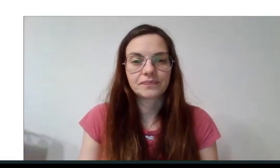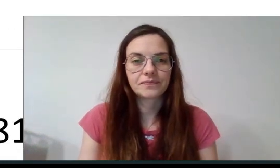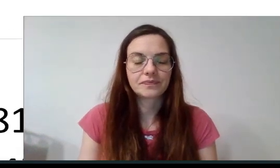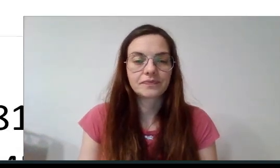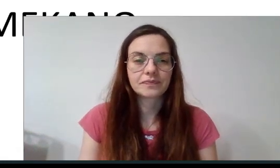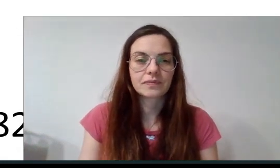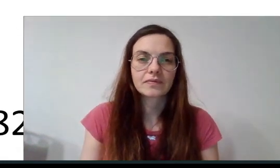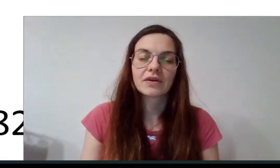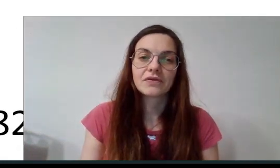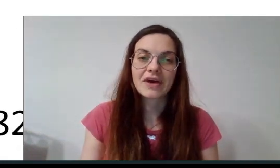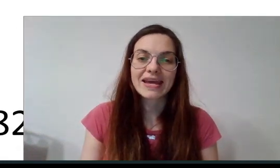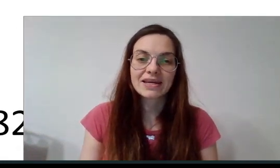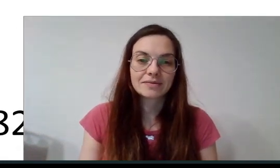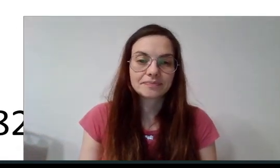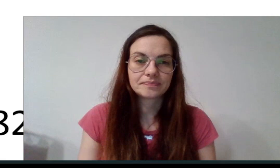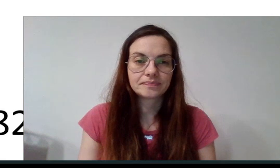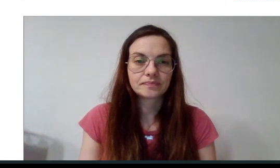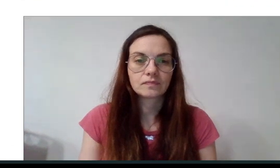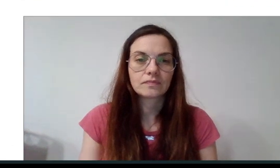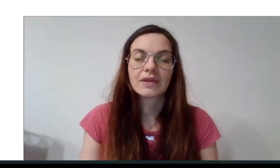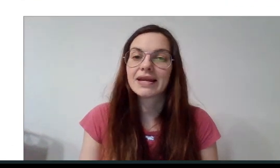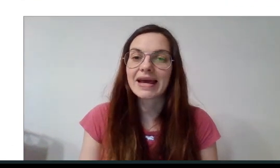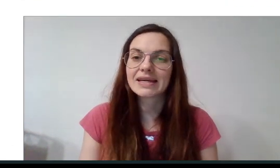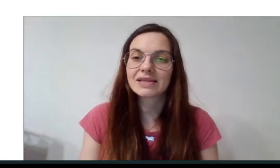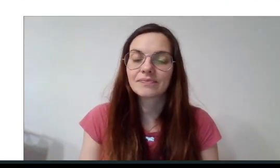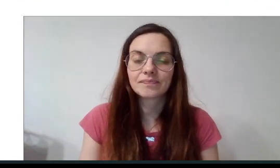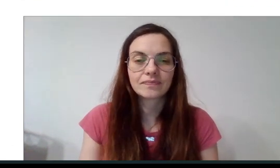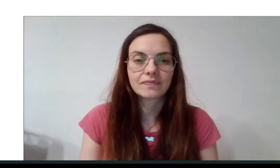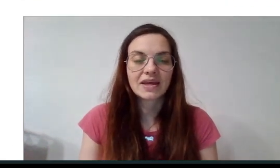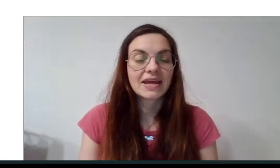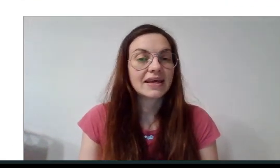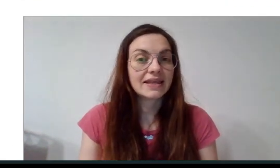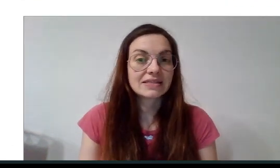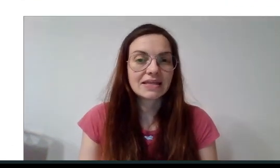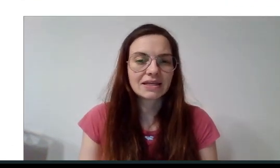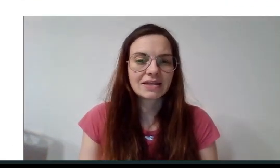Weich. Leicht. Das Licht.